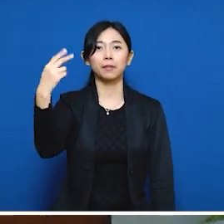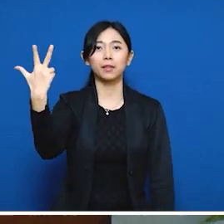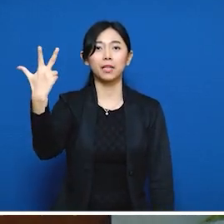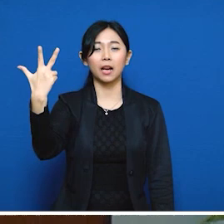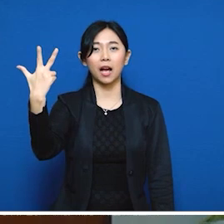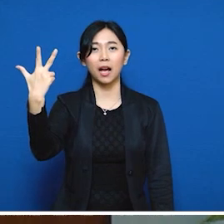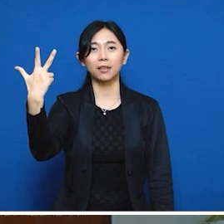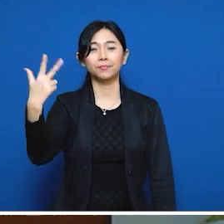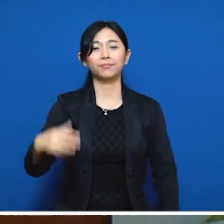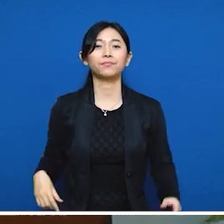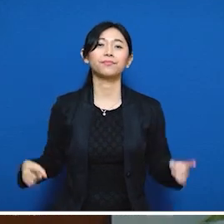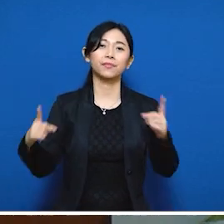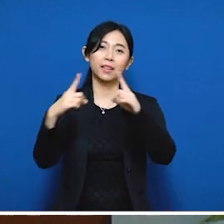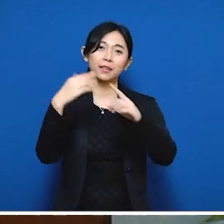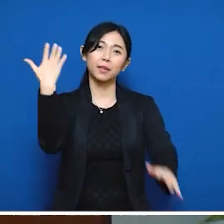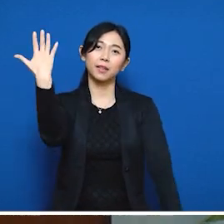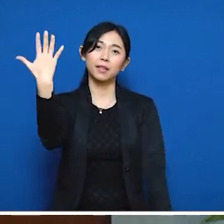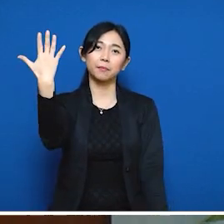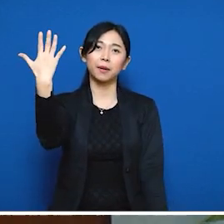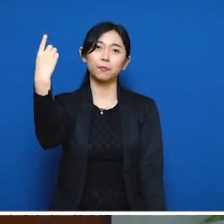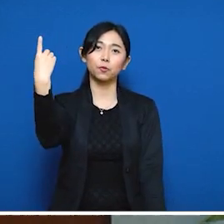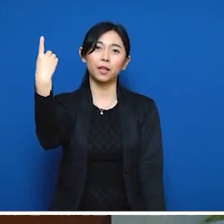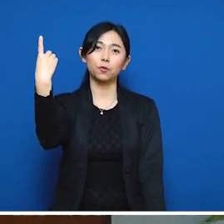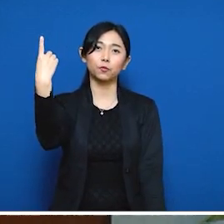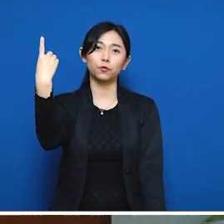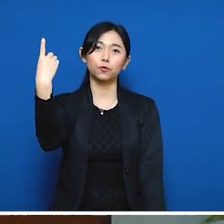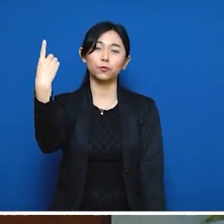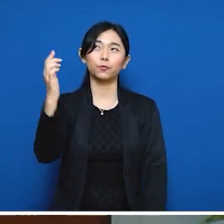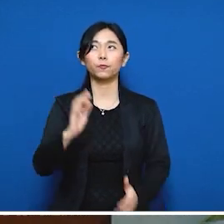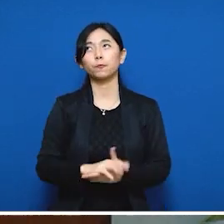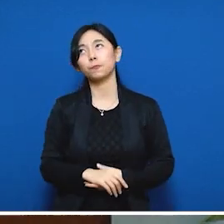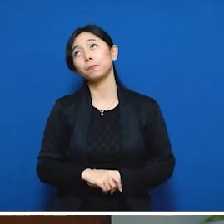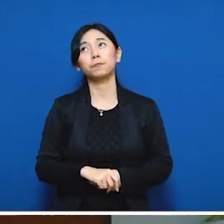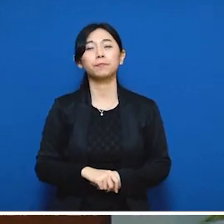43 sampai 51.